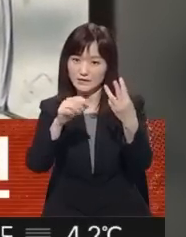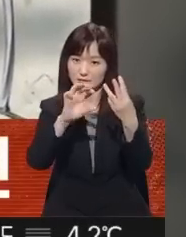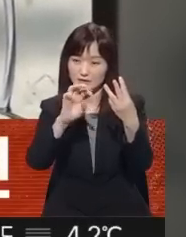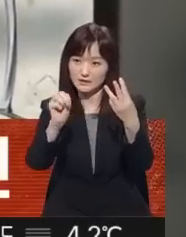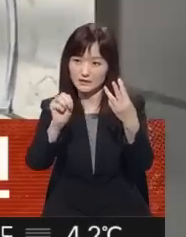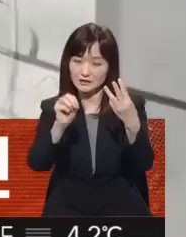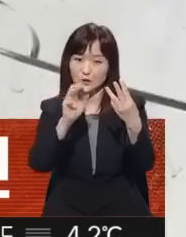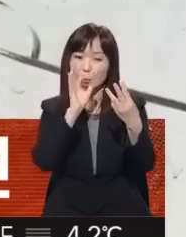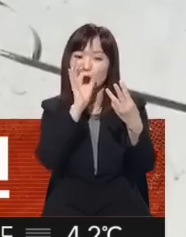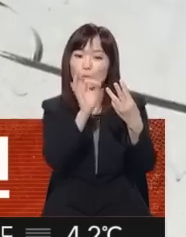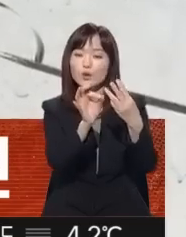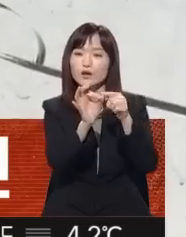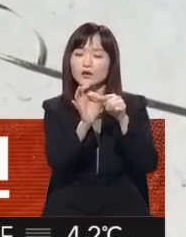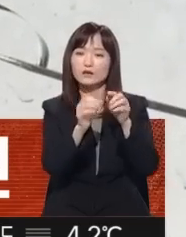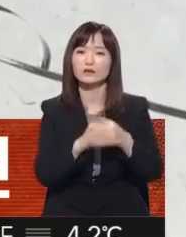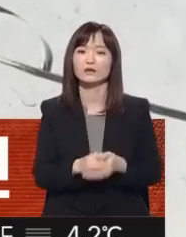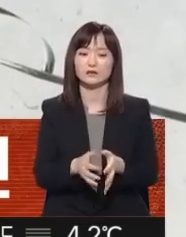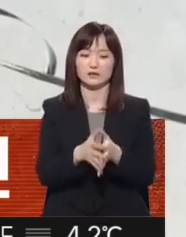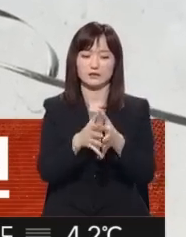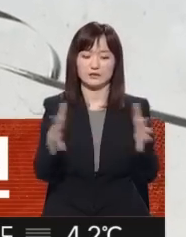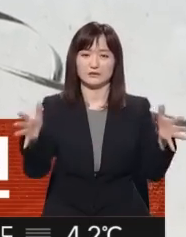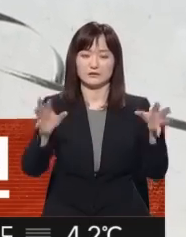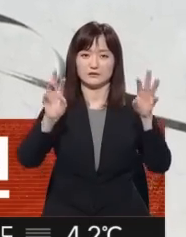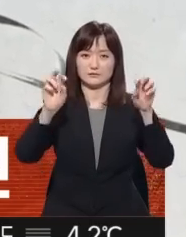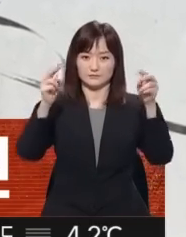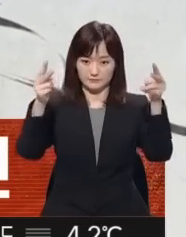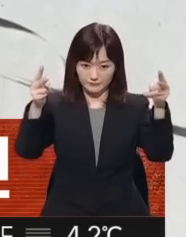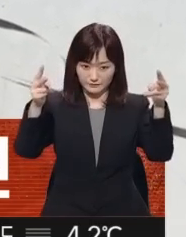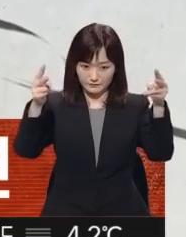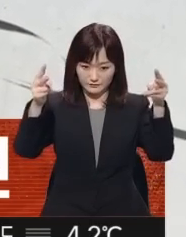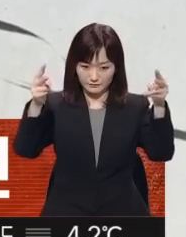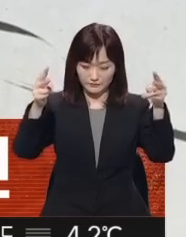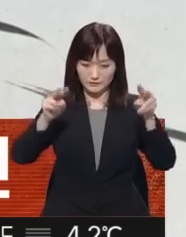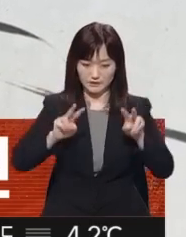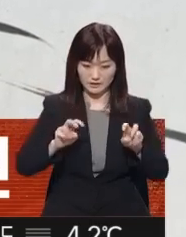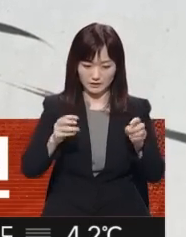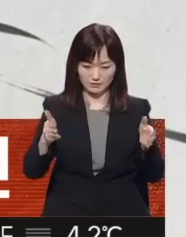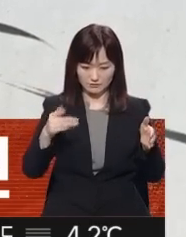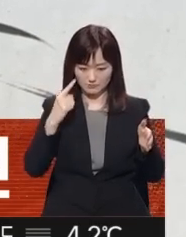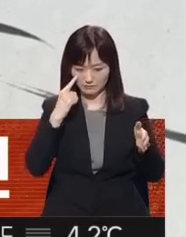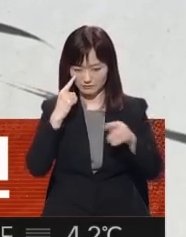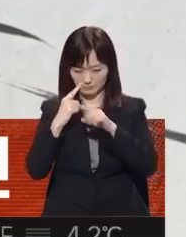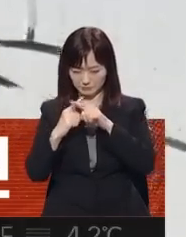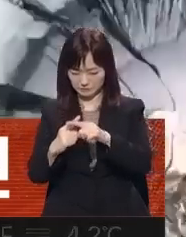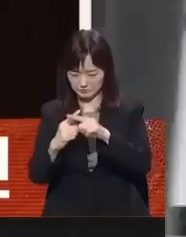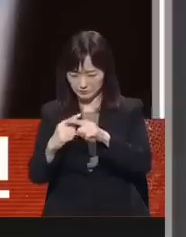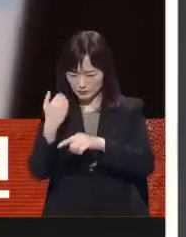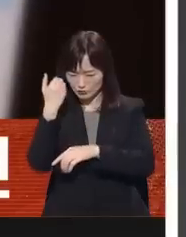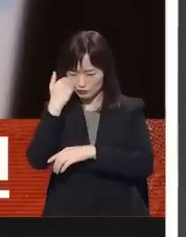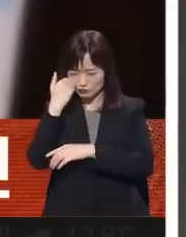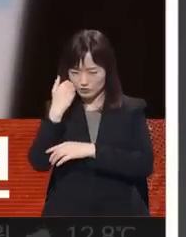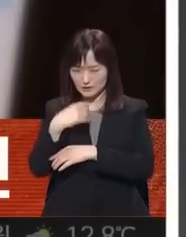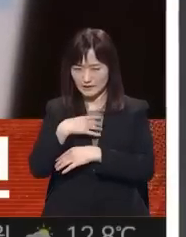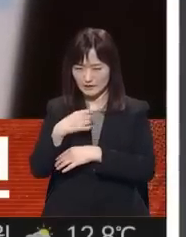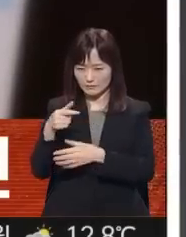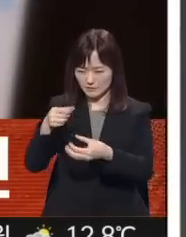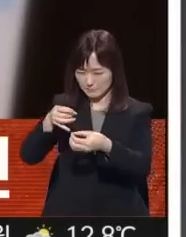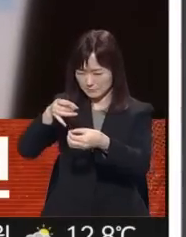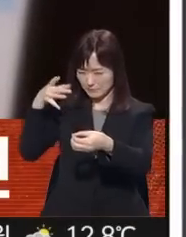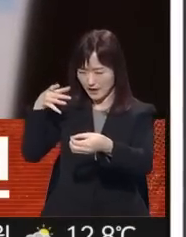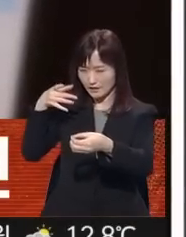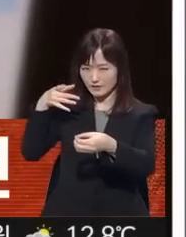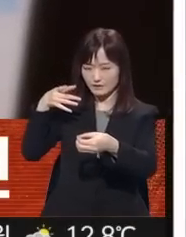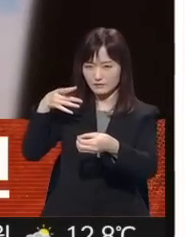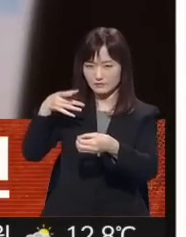있습니다이 경찰은 아파트 32층 중에 29층 여기를 겨냥해서 누군가 의도적으로 장비를 이용해서 쇠구슬을 발사했을